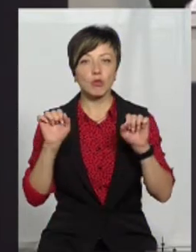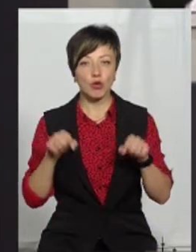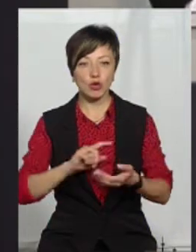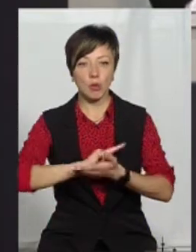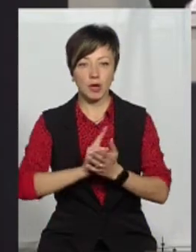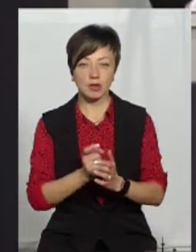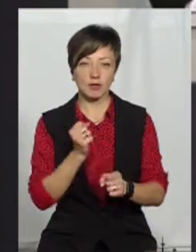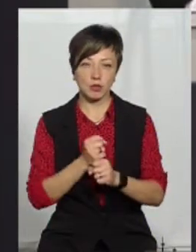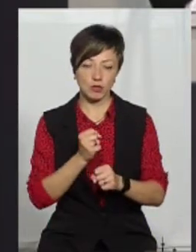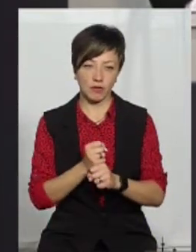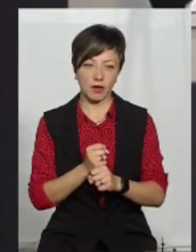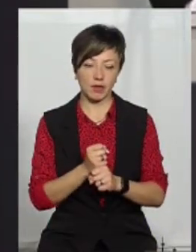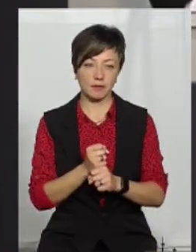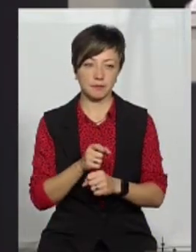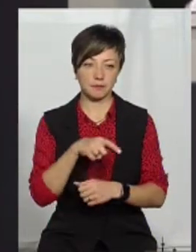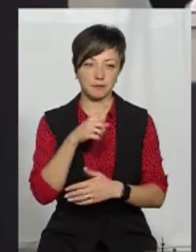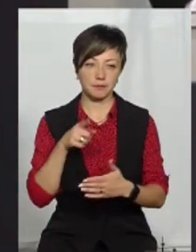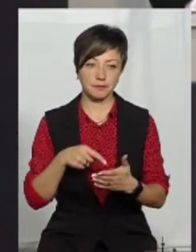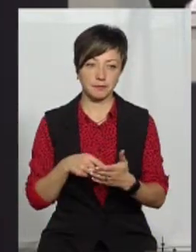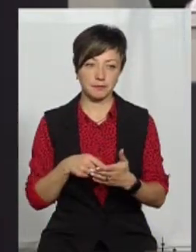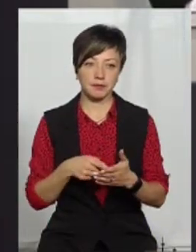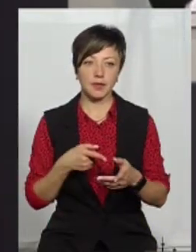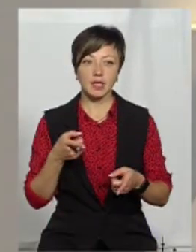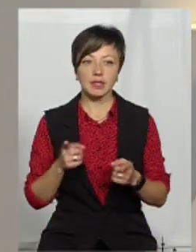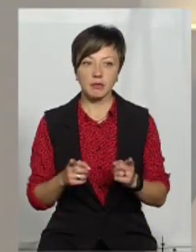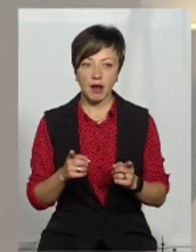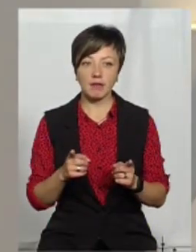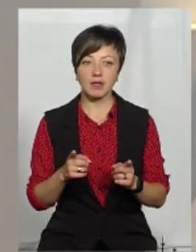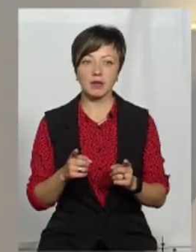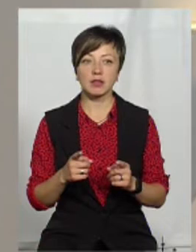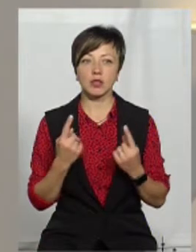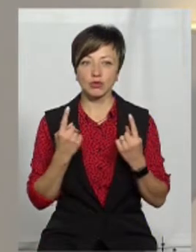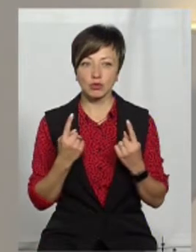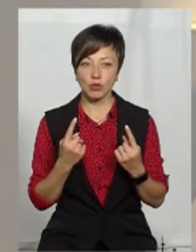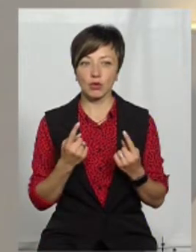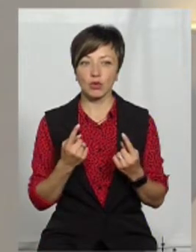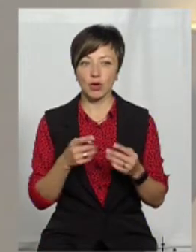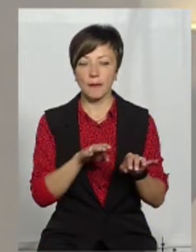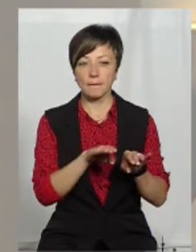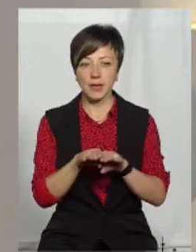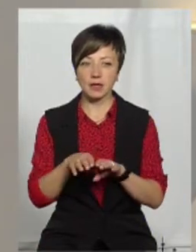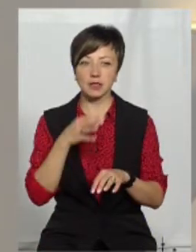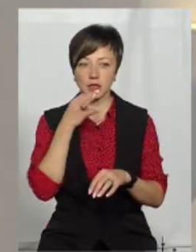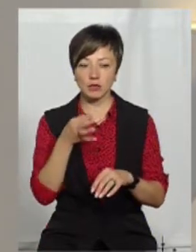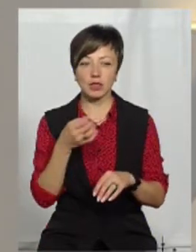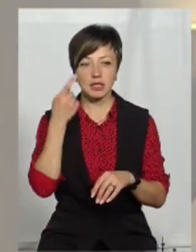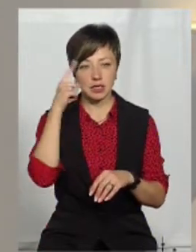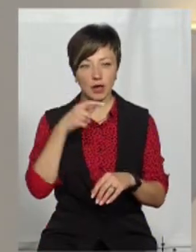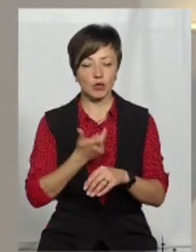настільки оперативно спрацювати? Насправді, навіть не певною мірою, а значною мірою, я так розумію. Я вам скажу дещо, я знаю